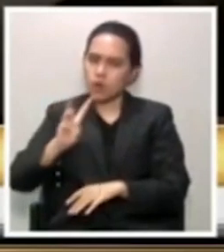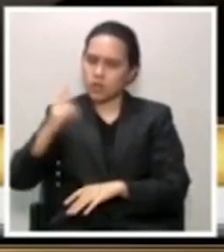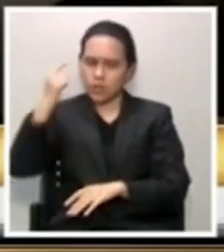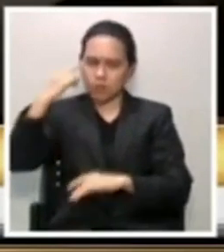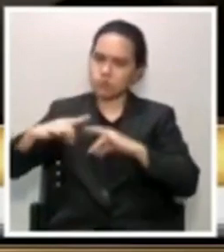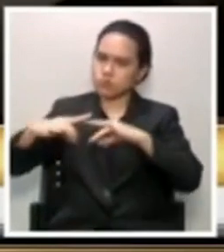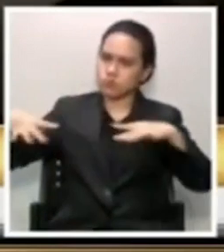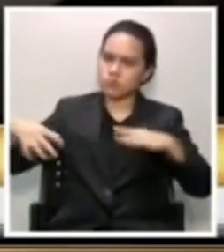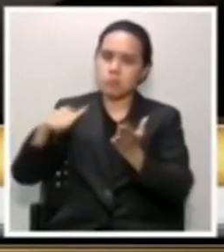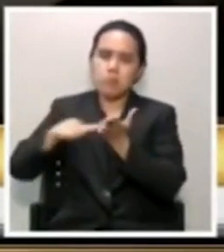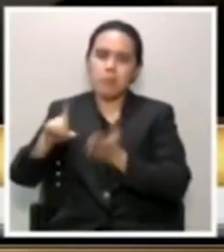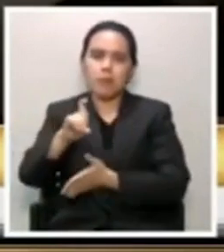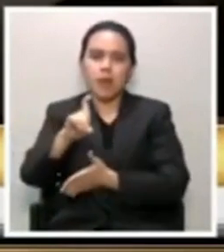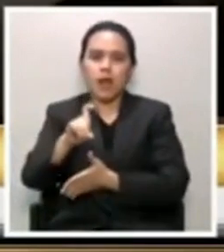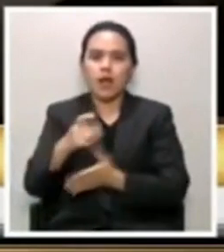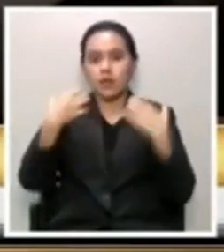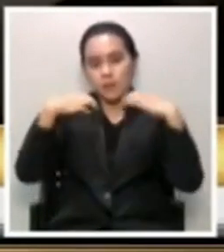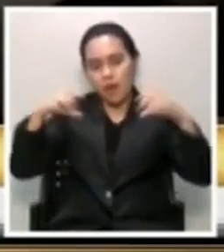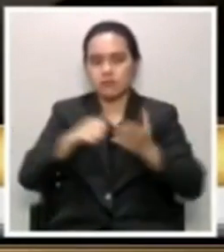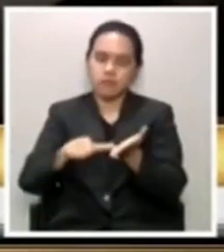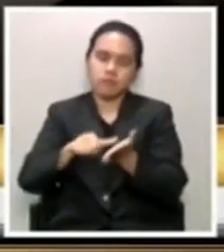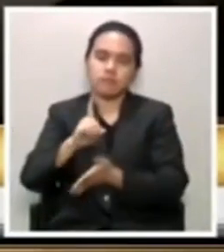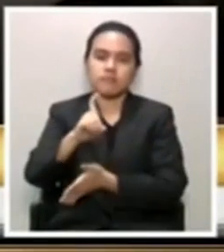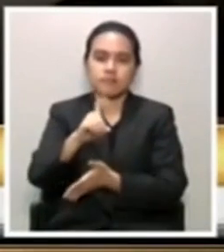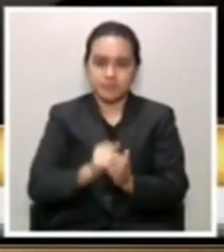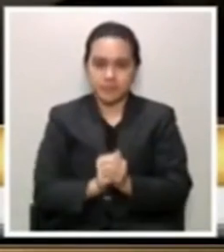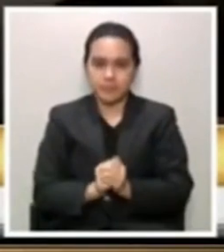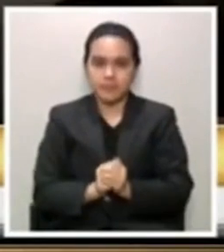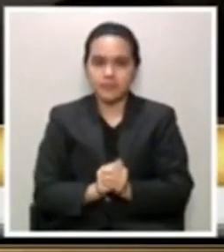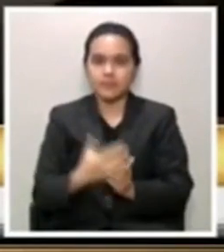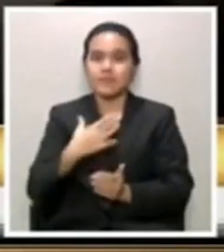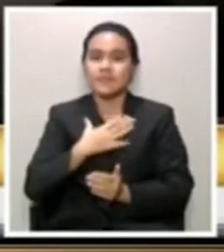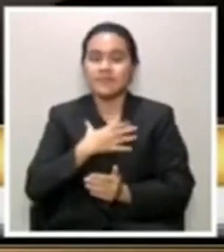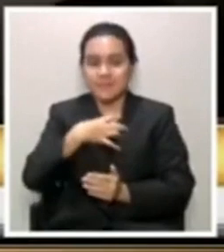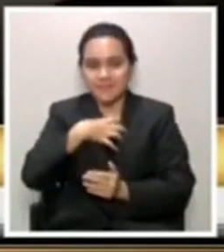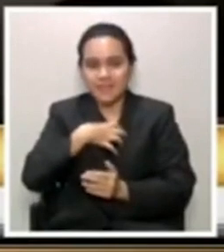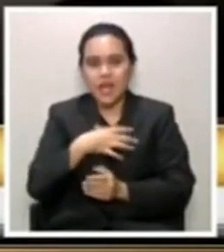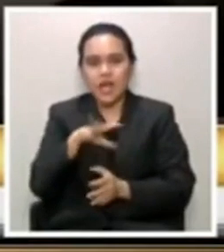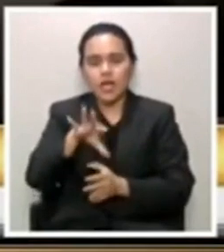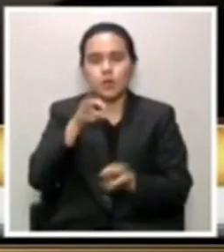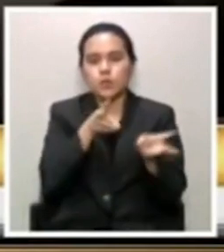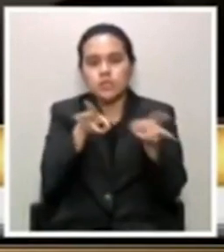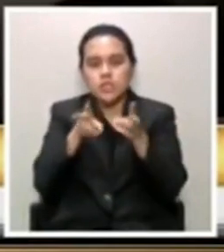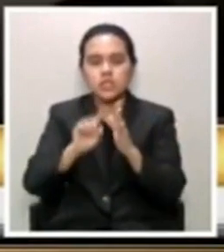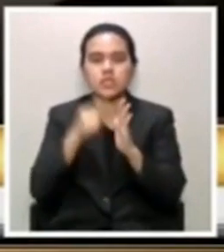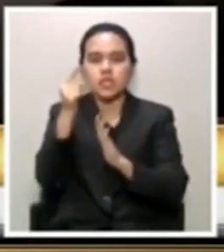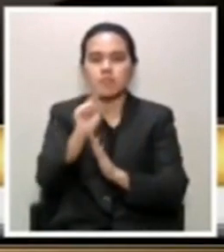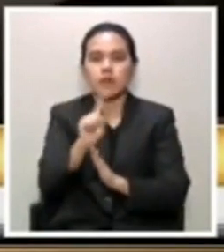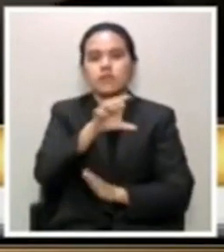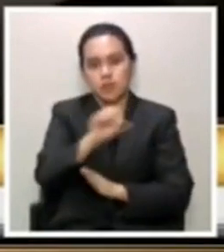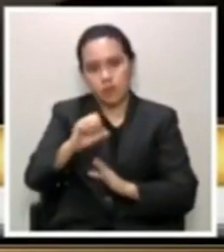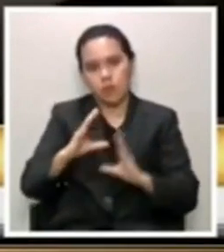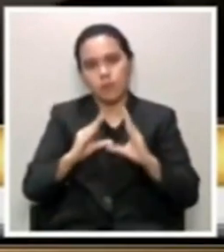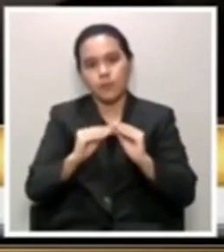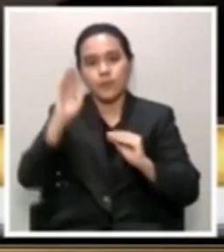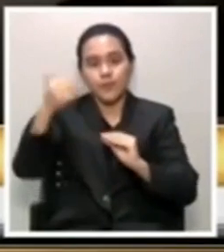ราแก้อีกรัฐบาลอาจจะขัดขวางไม่ให้เราแก้อีกก็ได้ดังนั้นเราจึงอยากจะเลือกใช้วิธีนี้เป็นการเริ่มต้นครับอย่างน้อยที่สุดก็เป็นจุดเริ่มต้นของการ